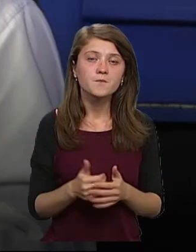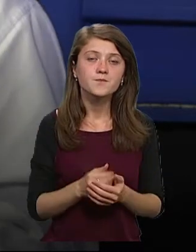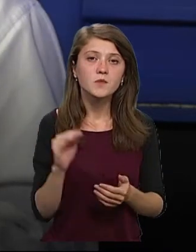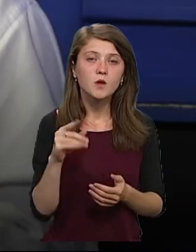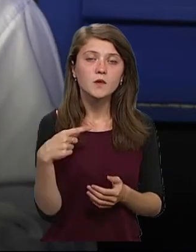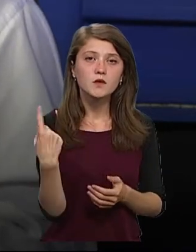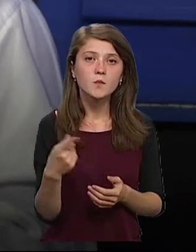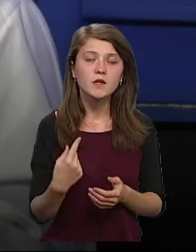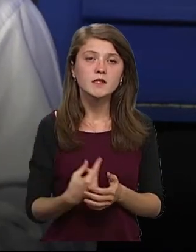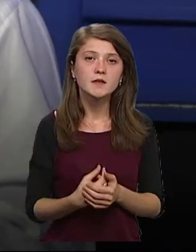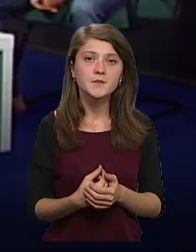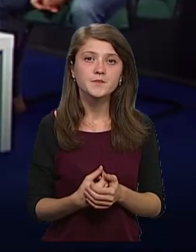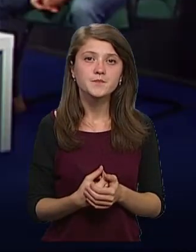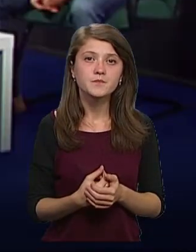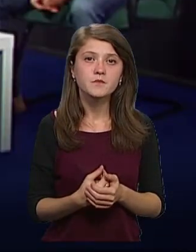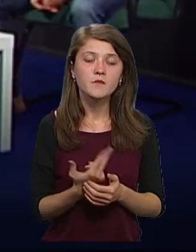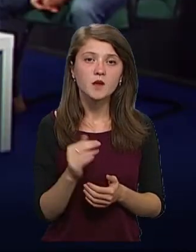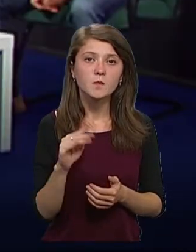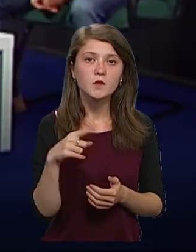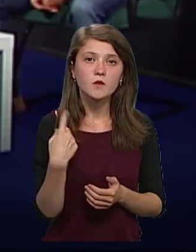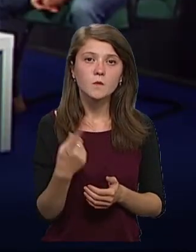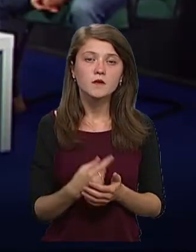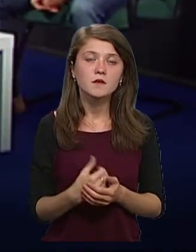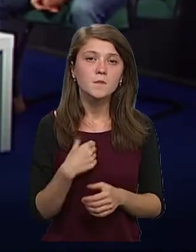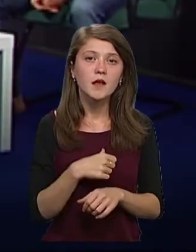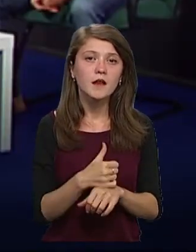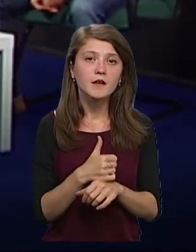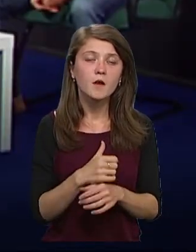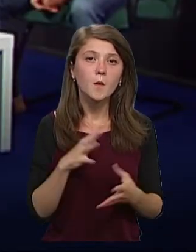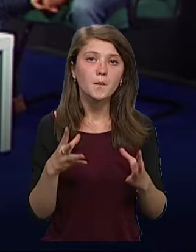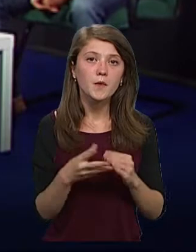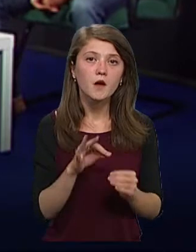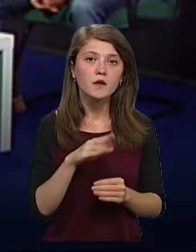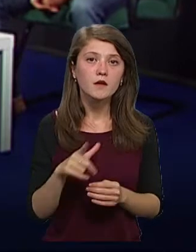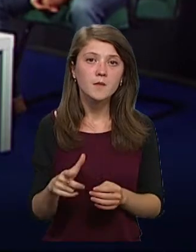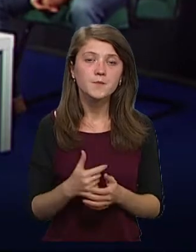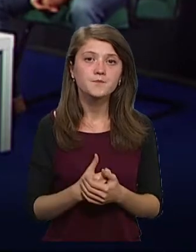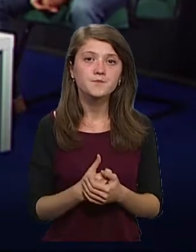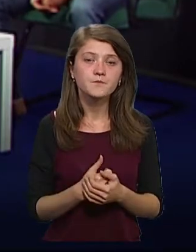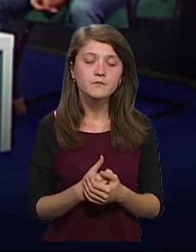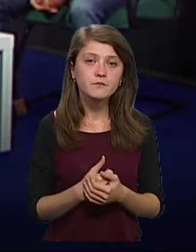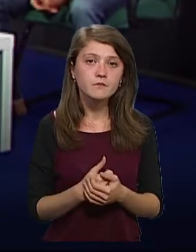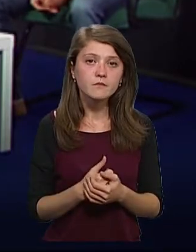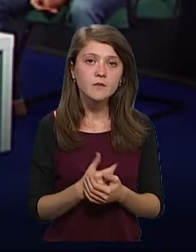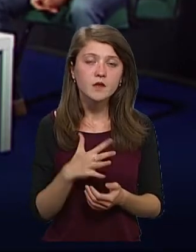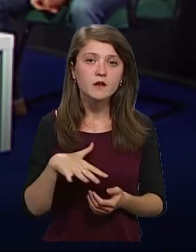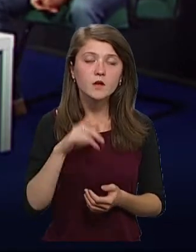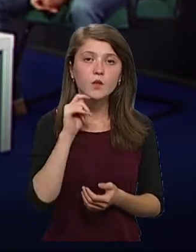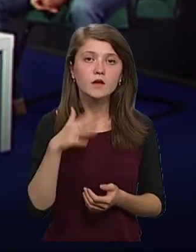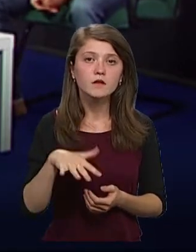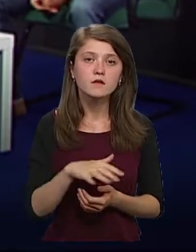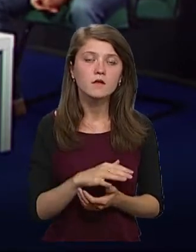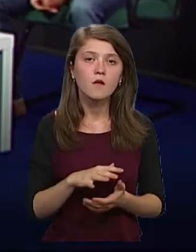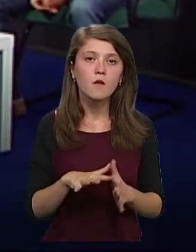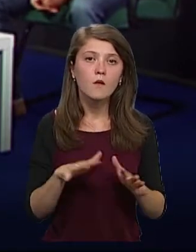Житомирська область, Житомирська Витрицина. Да, одна з лідерів так, з приводу об'єднаних громад. І так само Україна, взагалі територія України